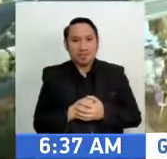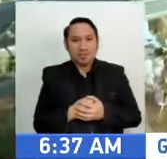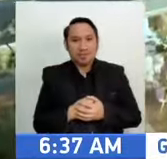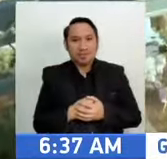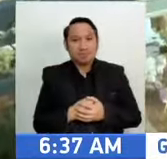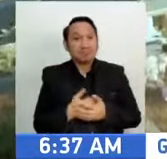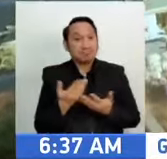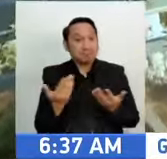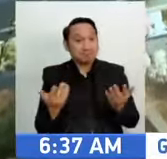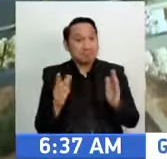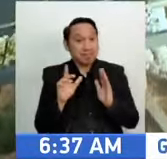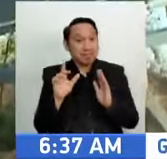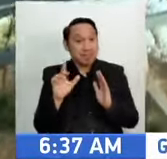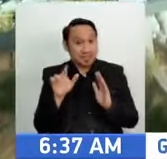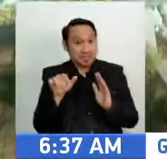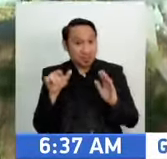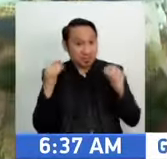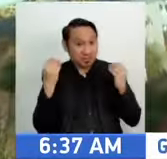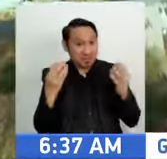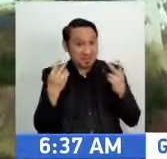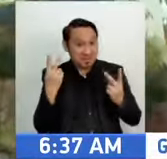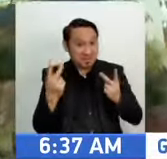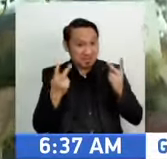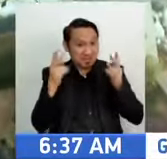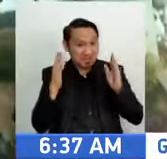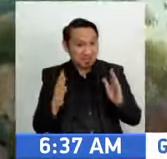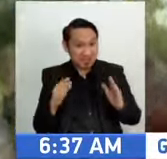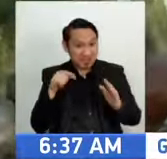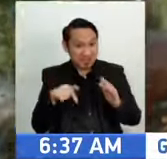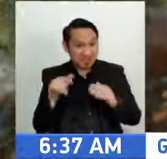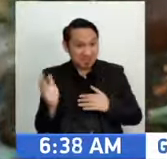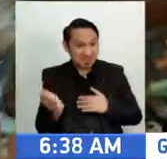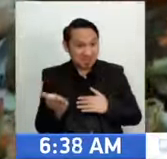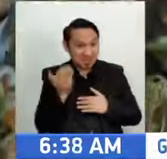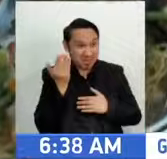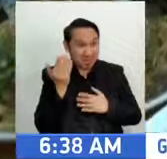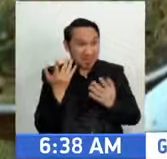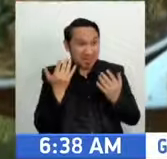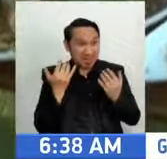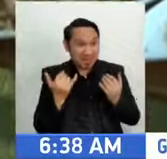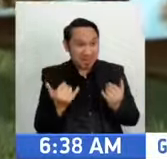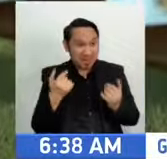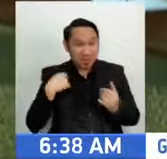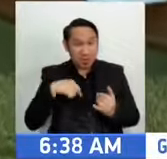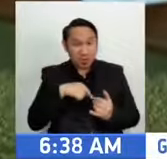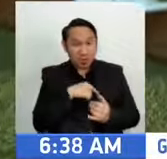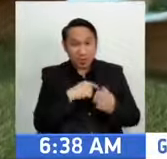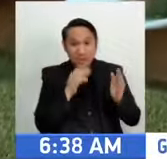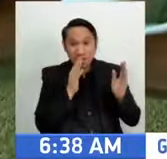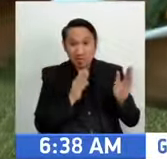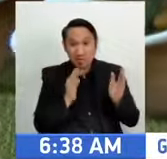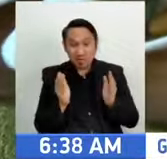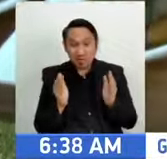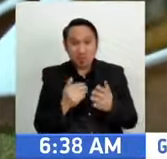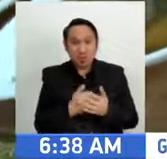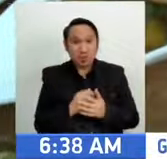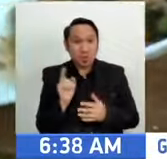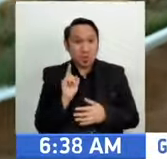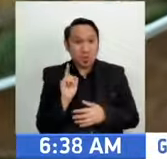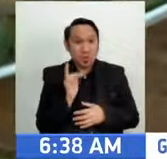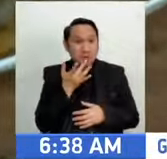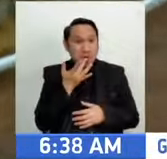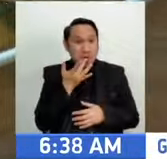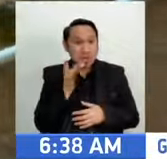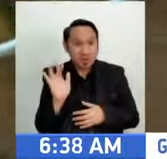siguro marami tayong bisita this morning. And ito nga, piniprepare natin yung isa sa mga favorites nila. Yung